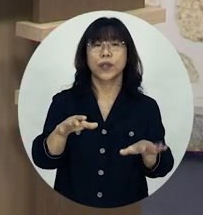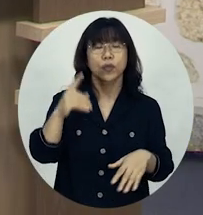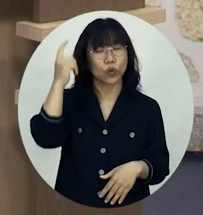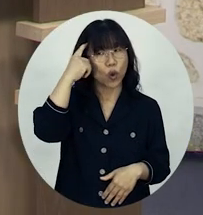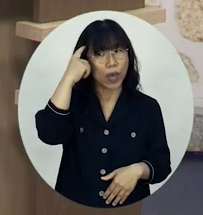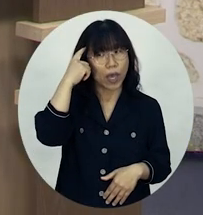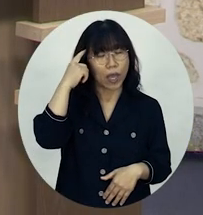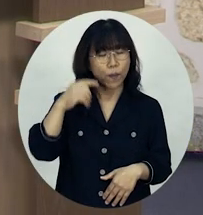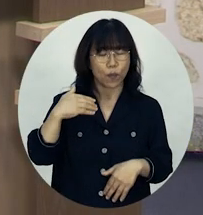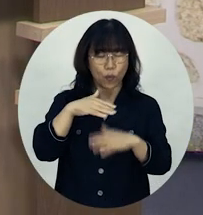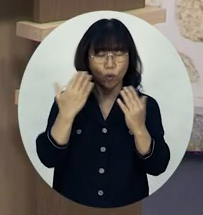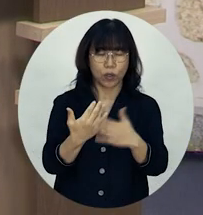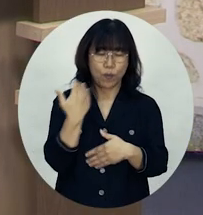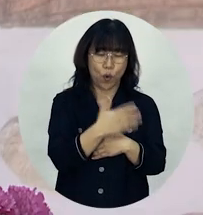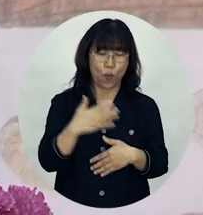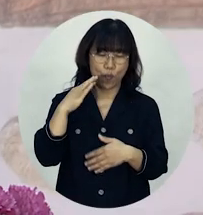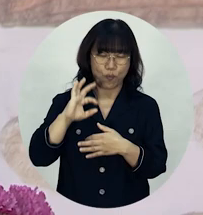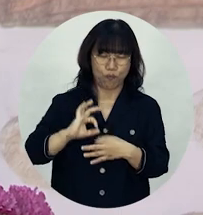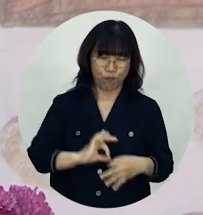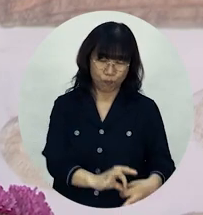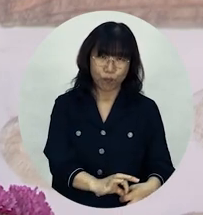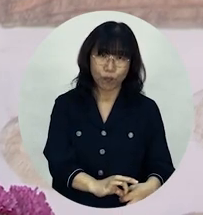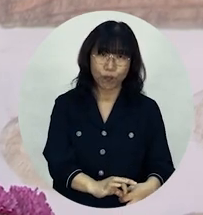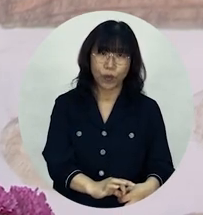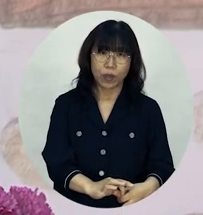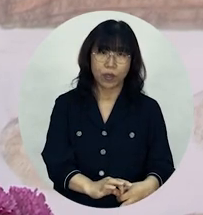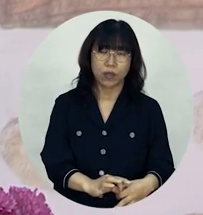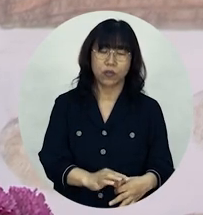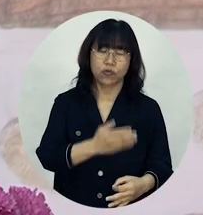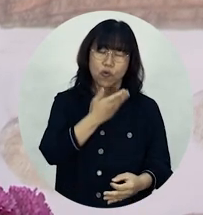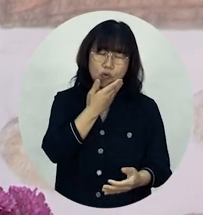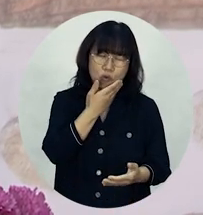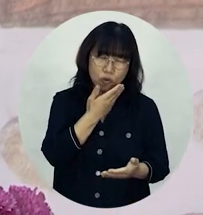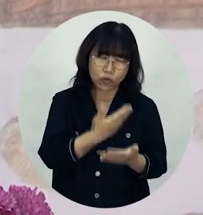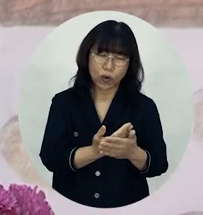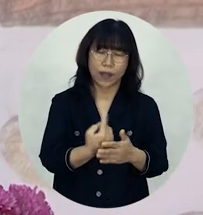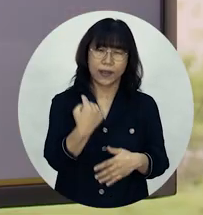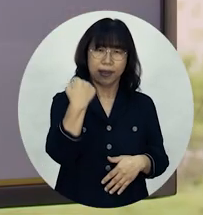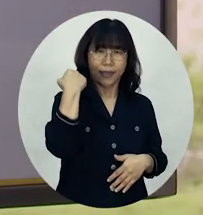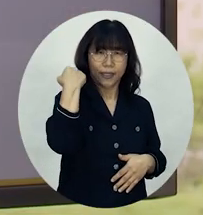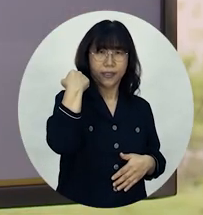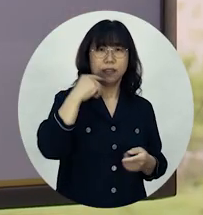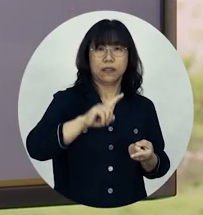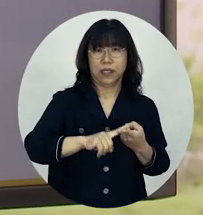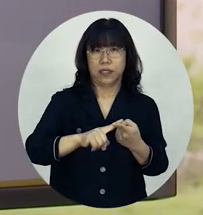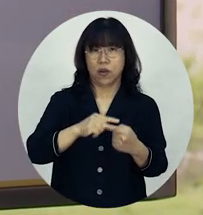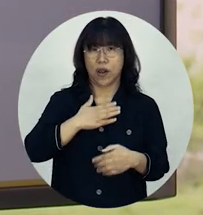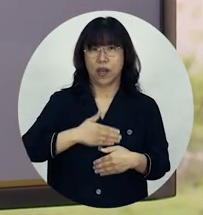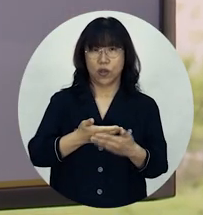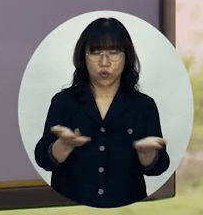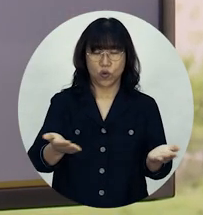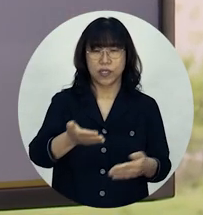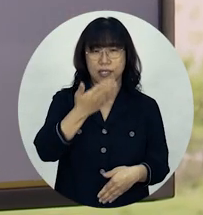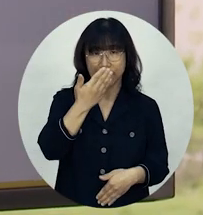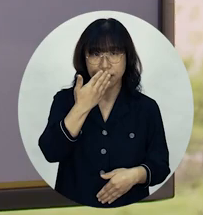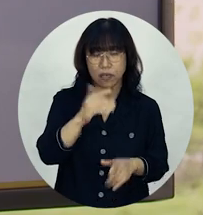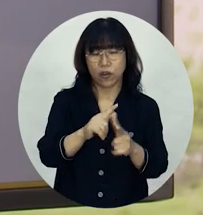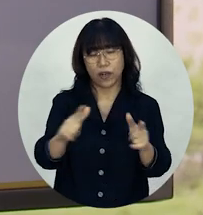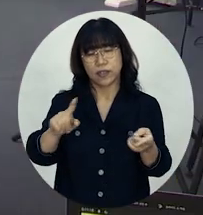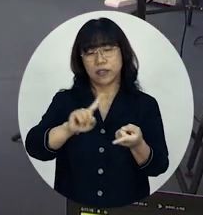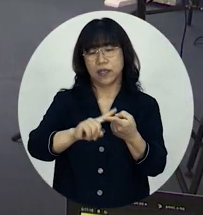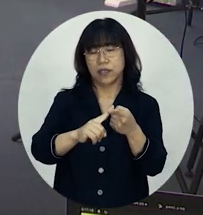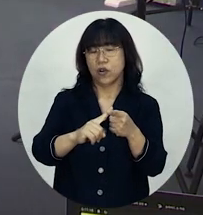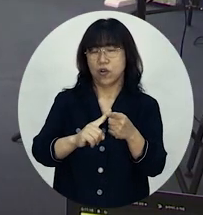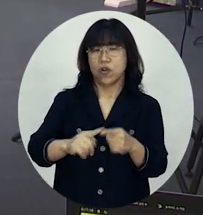강의에서 내와 모든 장기가 연결되어 있는 소중한 등의 비밀을 알려 주며 면역력이 살아나는 방법과